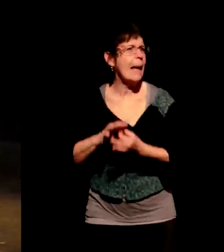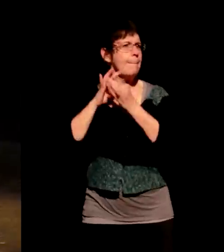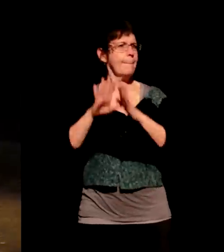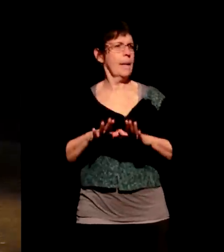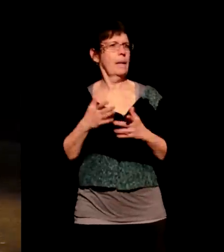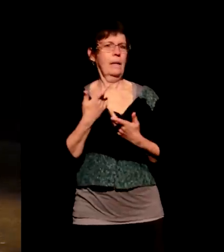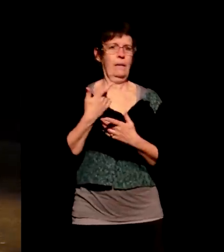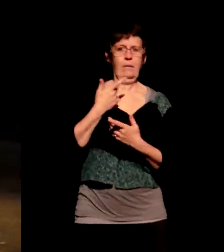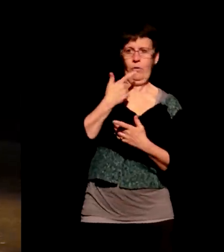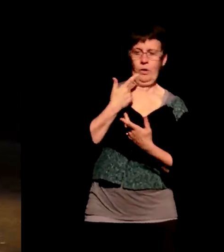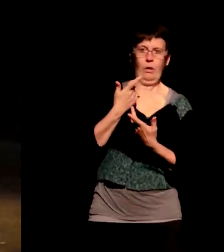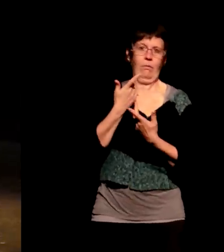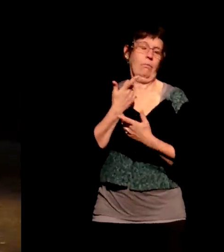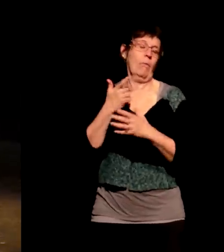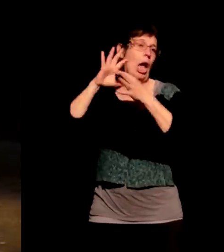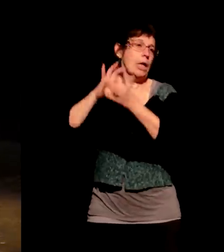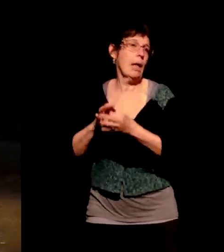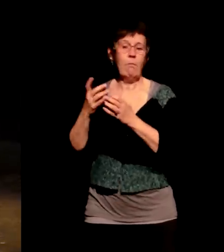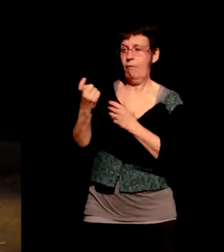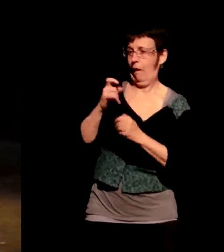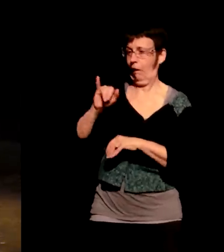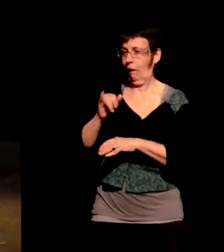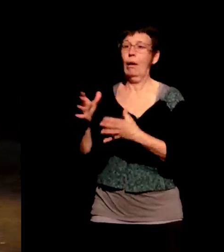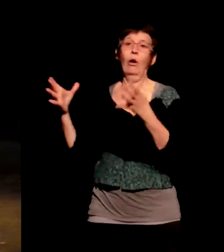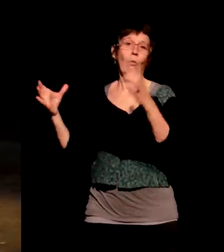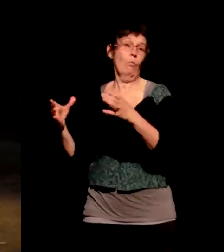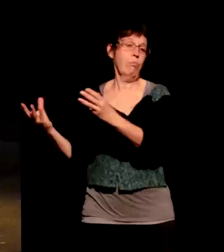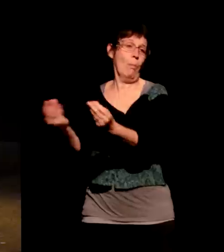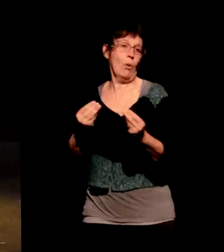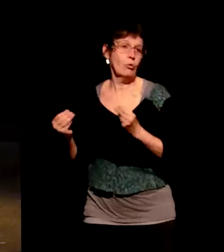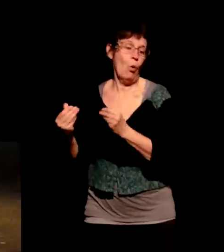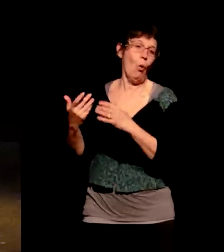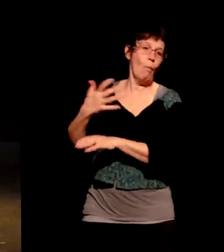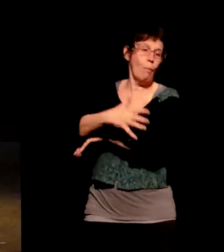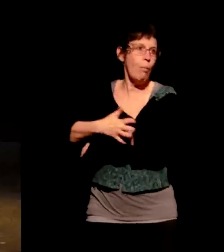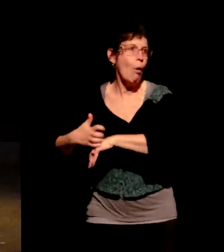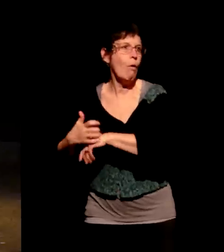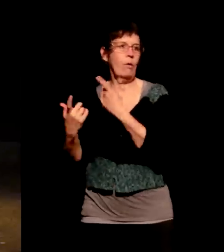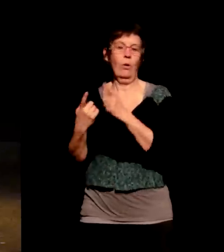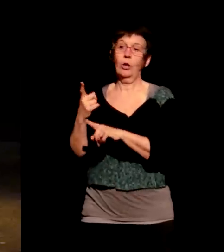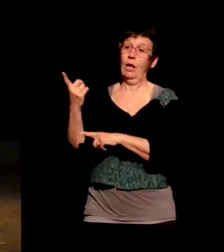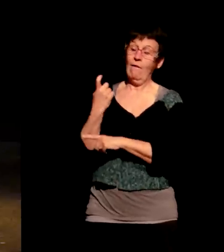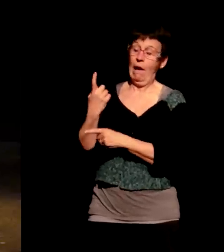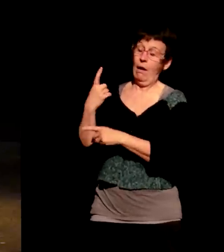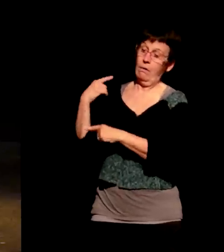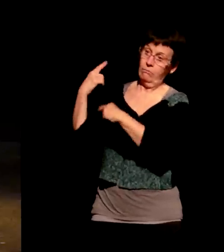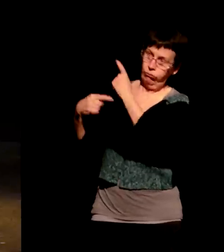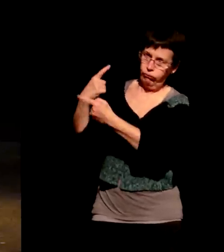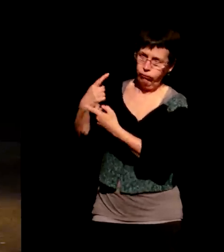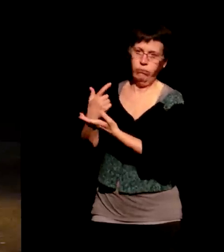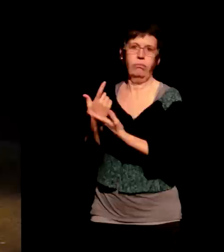pauvres, issus de l'immigration qu'on a exploitée et issus d'une tradition, enfin, disons qu'ils viennent de l'immigration coloniale. Est-ce que faire